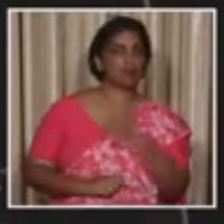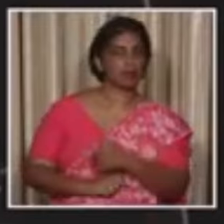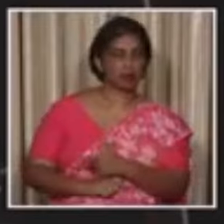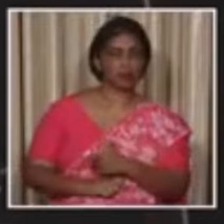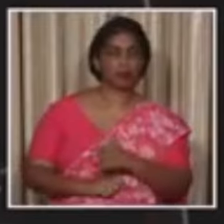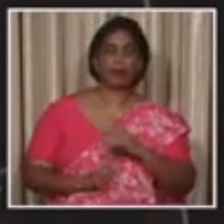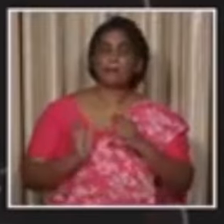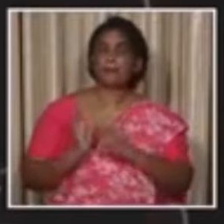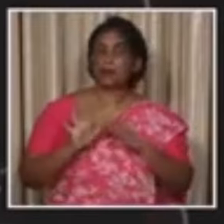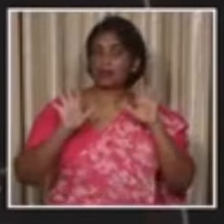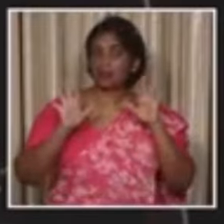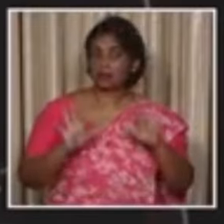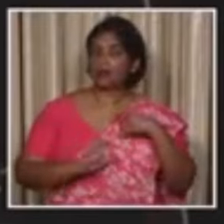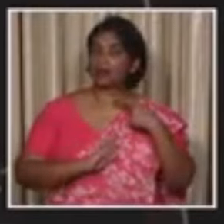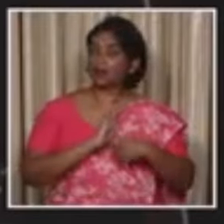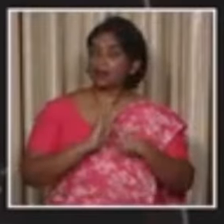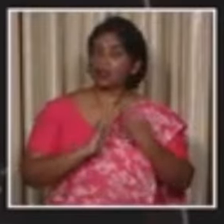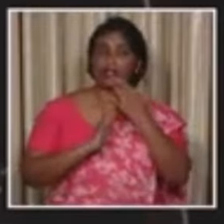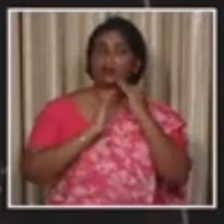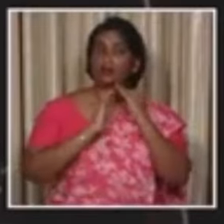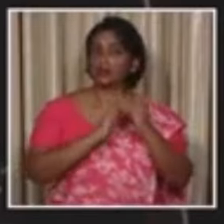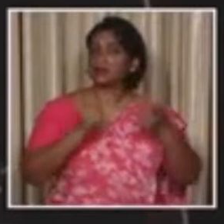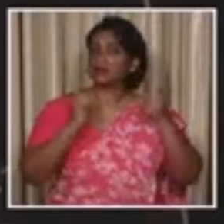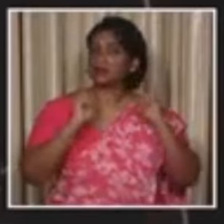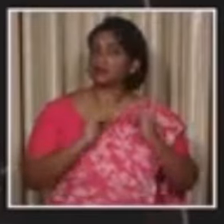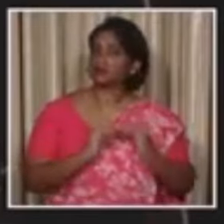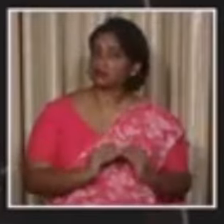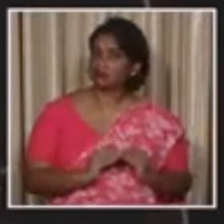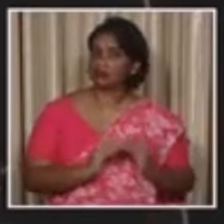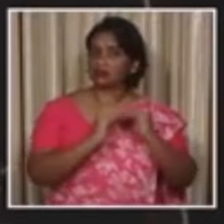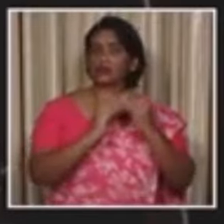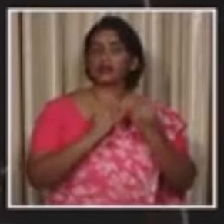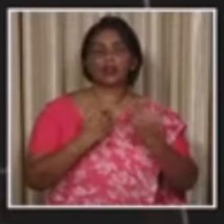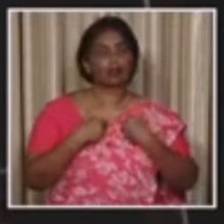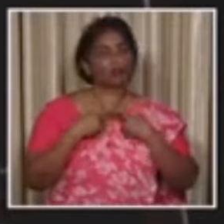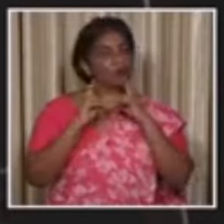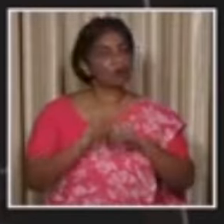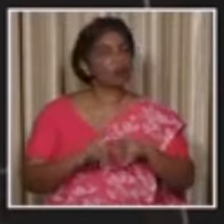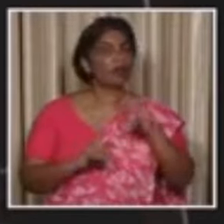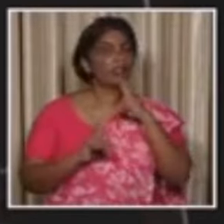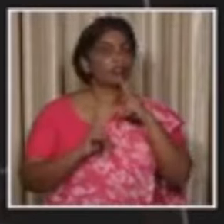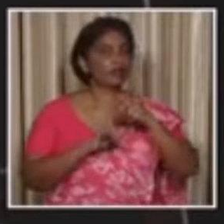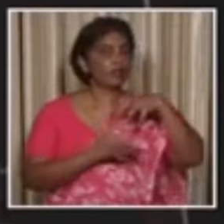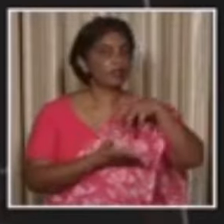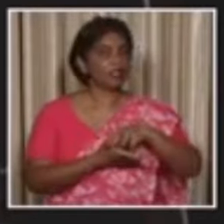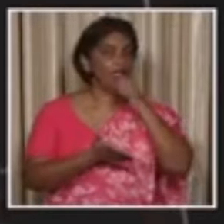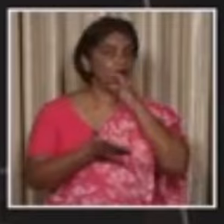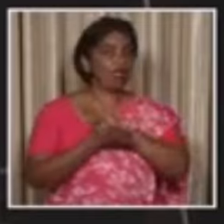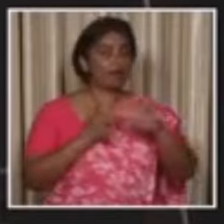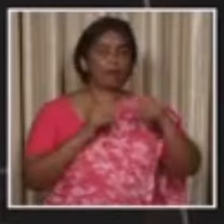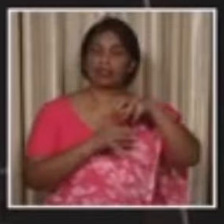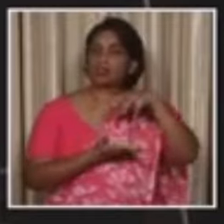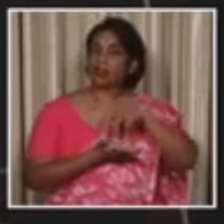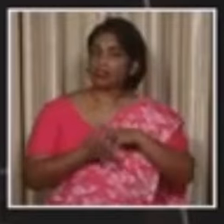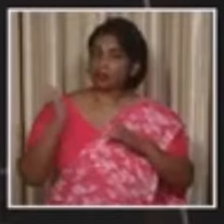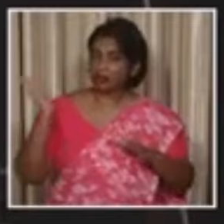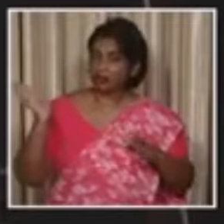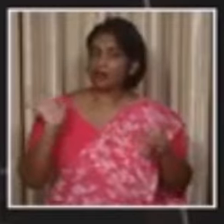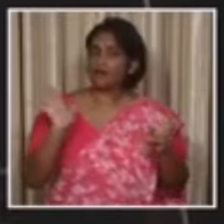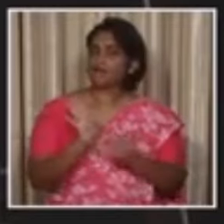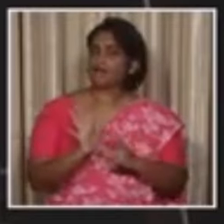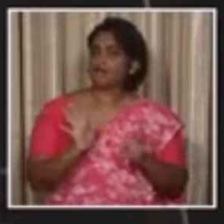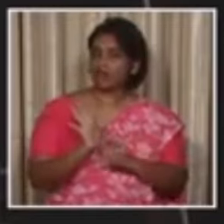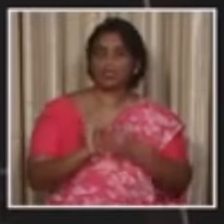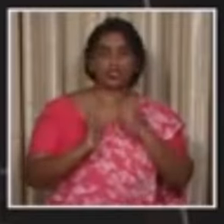තොර මිලියන 10න් රටේ පාසල් ක්‍රීඩාව නංවන්න. අපේ වගේ රත්නපුර දිස්ත්‍රික්කයේ හම්බන්තොට දිස්ත්‍රික්කයේ වගේ